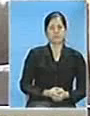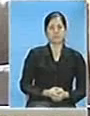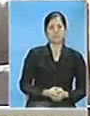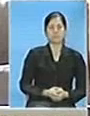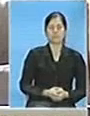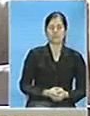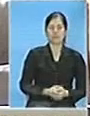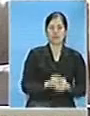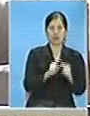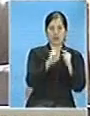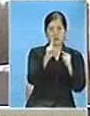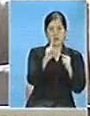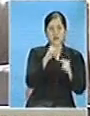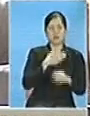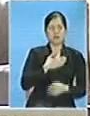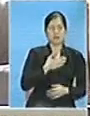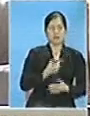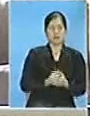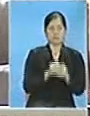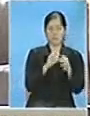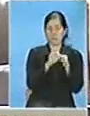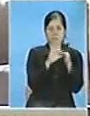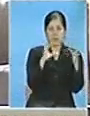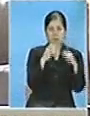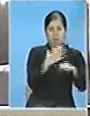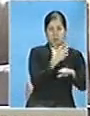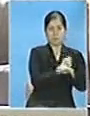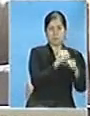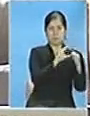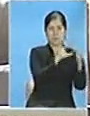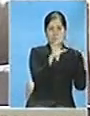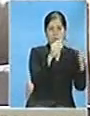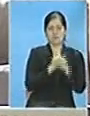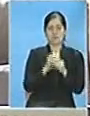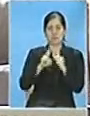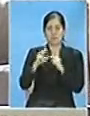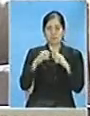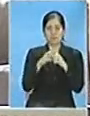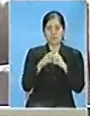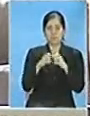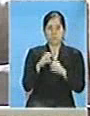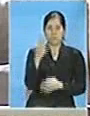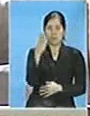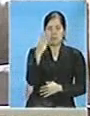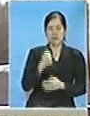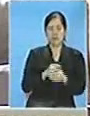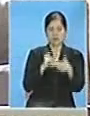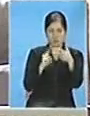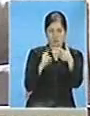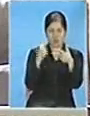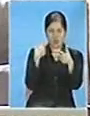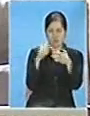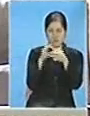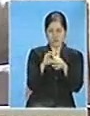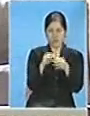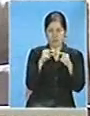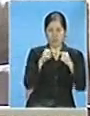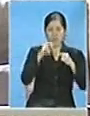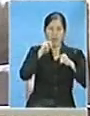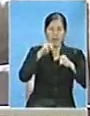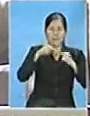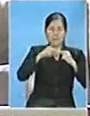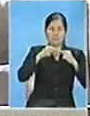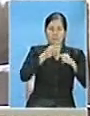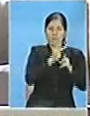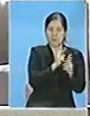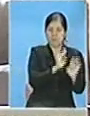ข้อแรกนะฮะผมไม่ได้เอาเรื่องการเมืองข้อที่2ผมไม่ได้ทำให้สับสนข้อ3เรื่องโพลเดอร์ต้องถกกันใหญ่นะครับเรื่องนี้เป็นเรื่องที่ต้องถกกันให้ถึง